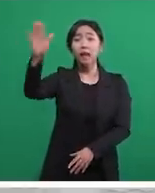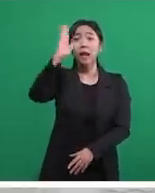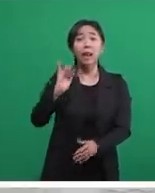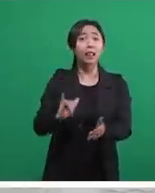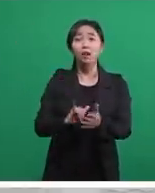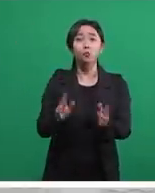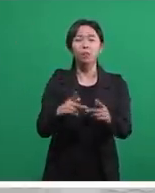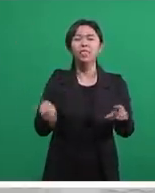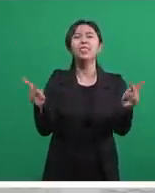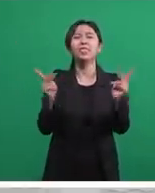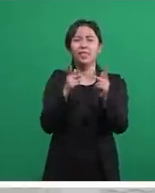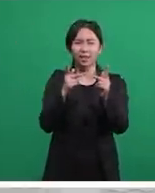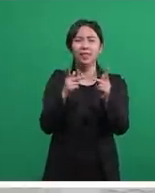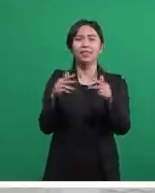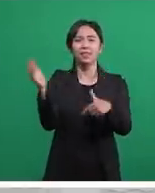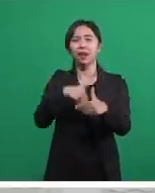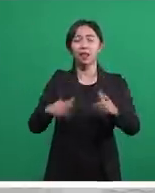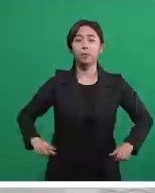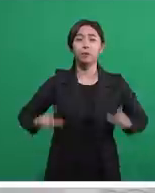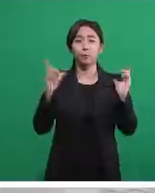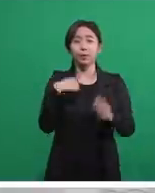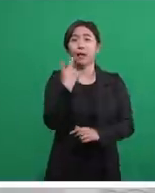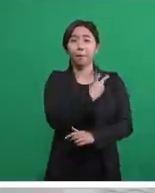menyangkut segala yang baik di dalam kehidupan ini.